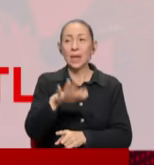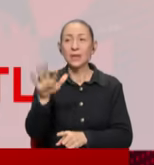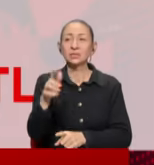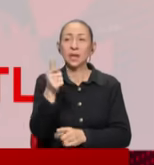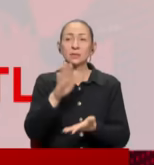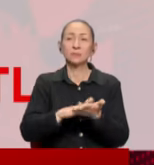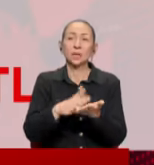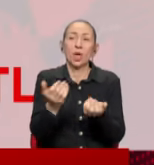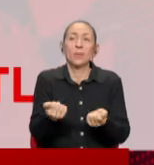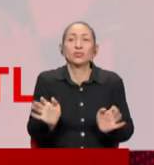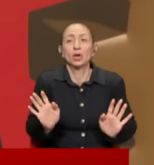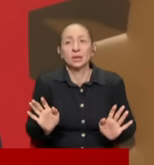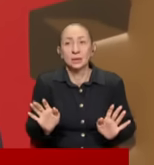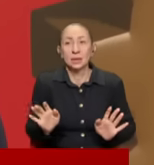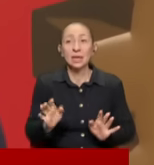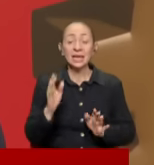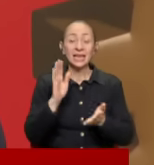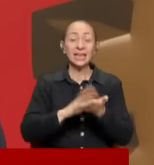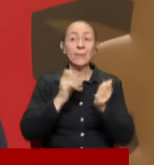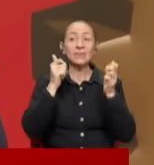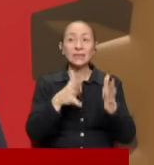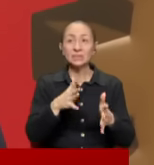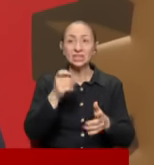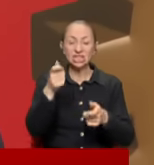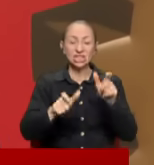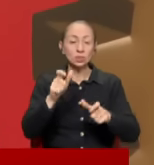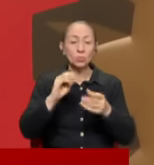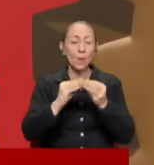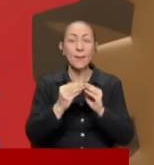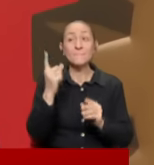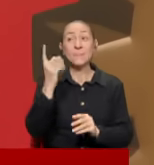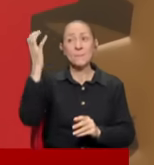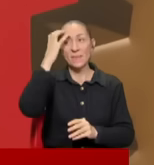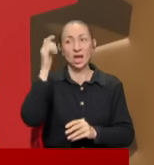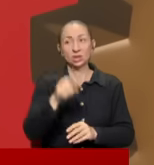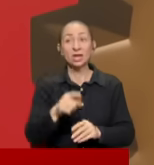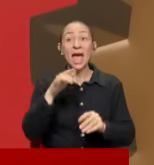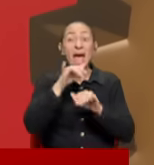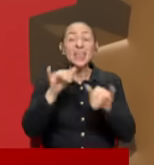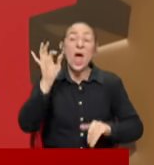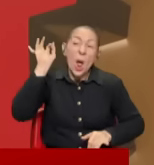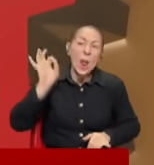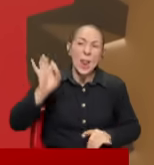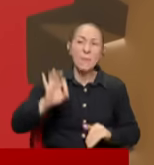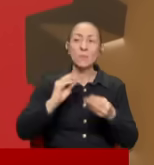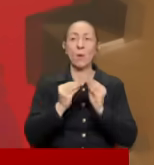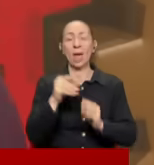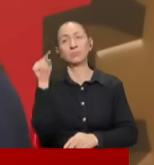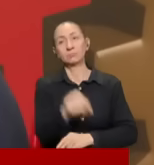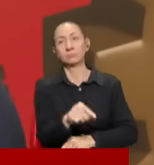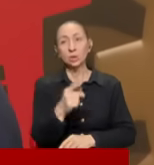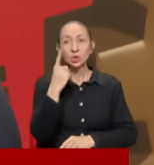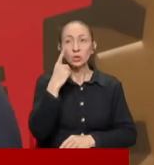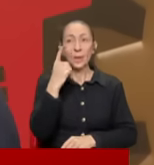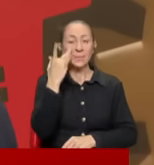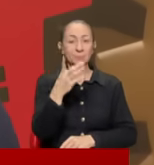525.855 lira tazminat alınabiliyor. Kıdem tazminatı da işçinin sorunlarından bir tanesidir ve aynı zamanda en önemli sorunlarından bir tanesidir.